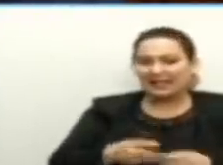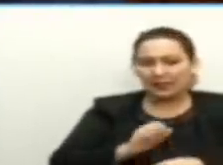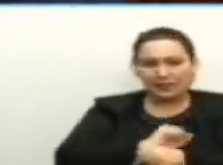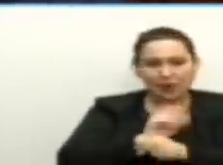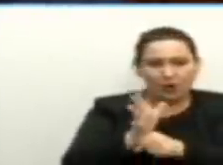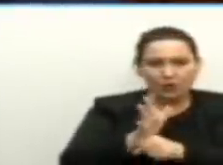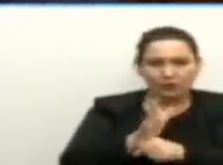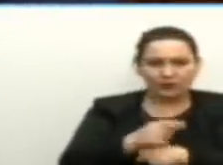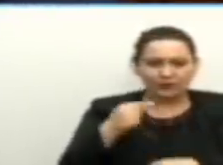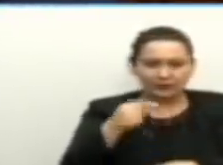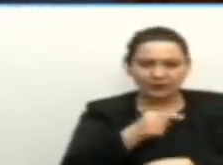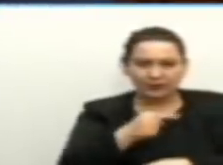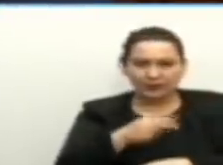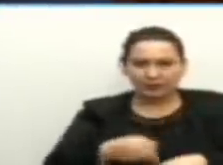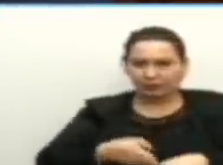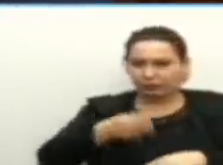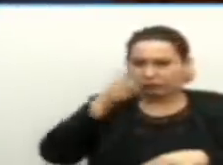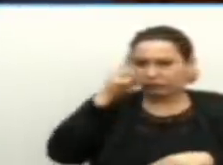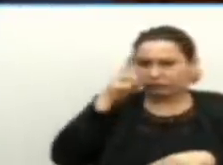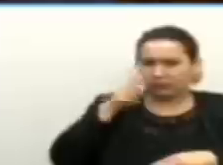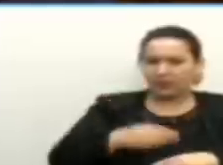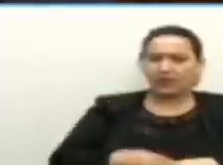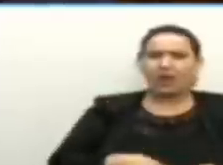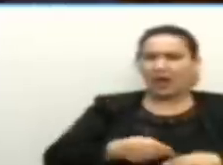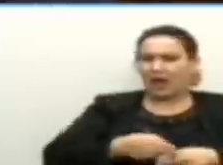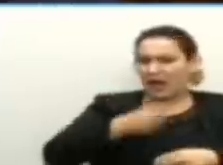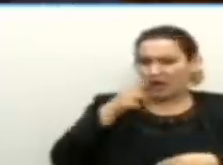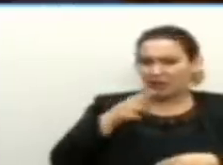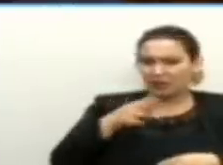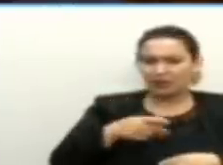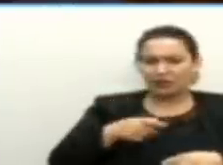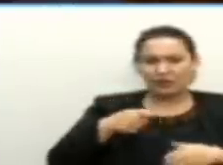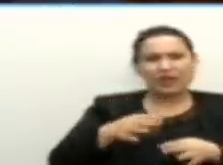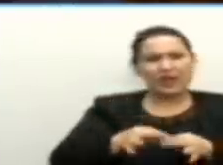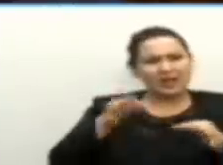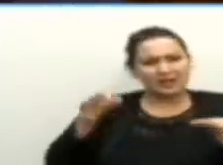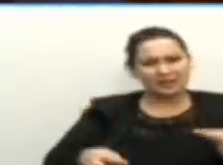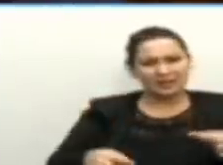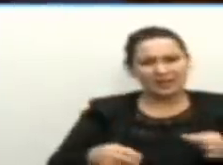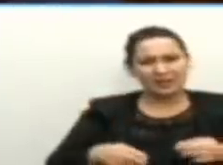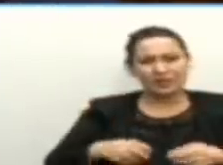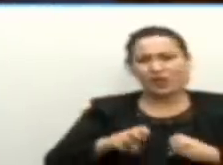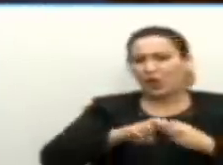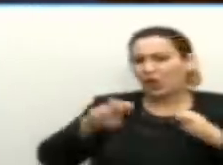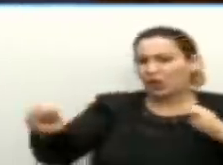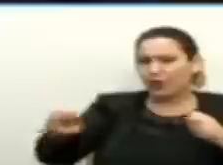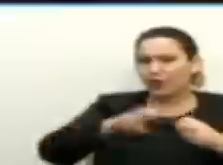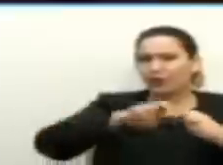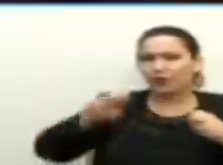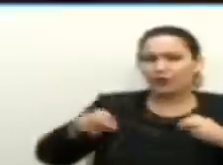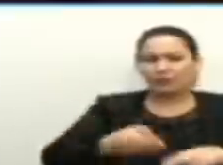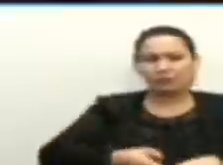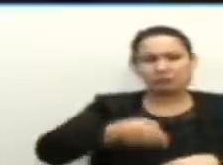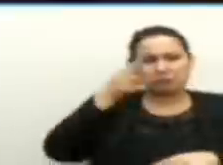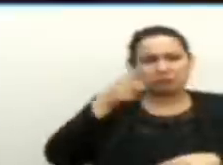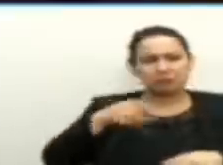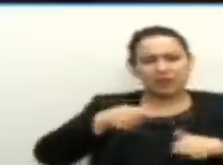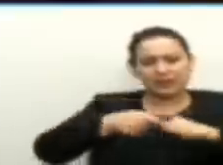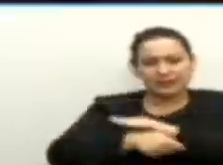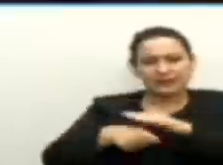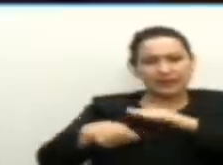العالم. هذه الأخيرة أدت إلى زيادة تكاليف الإنتاج والنقل الدولي، وكذا ارتفاع أسعار بعض